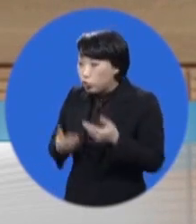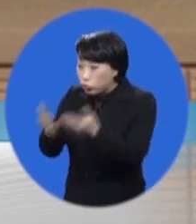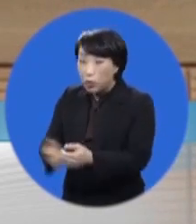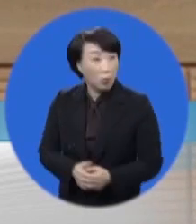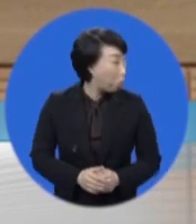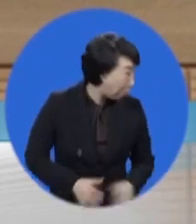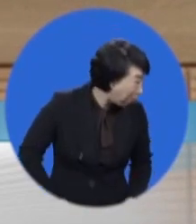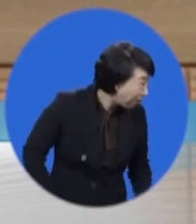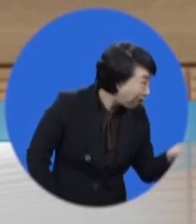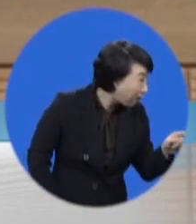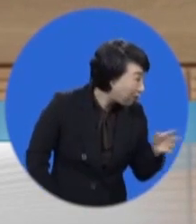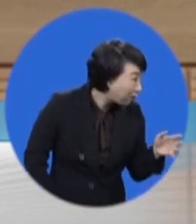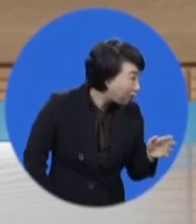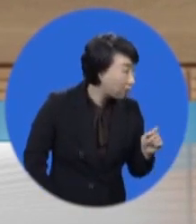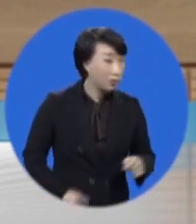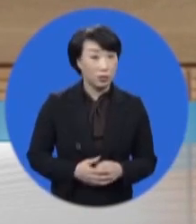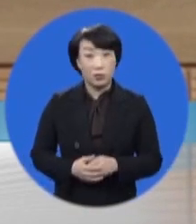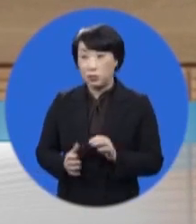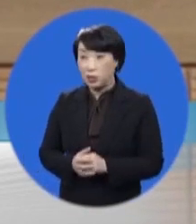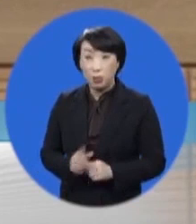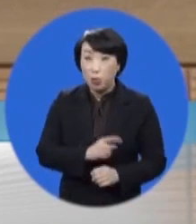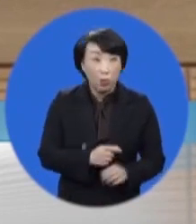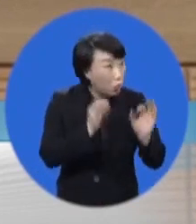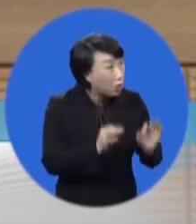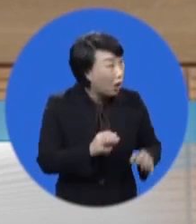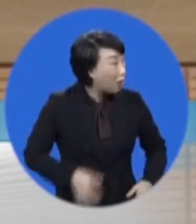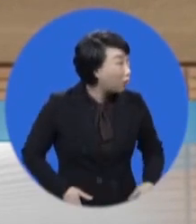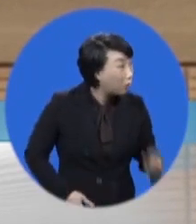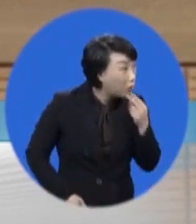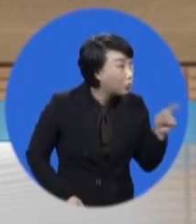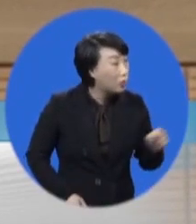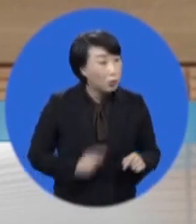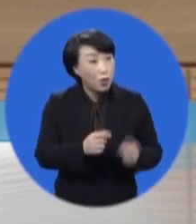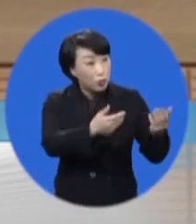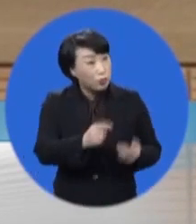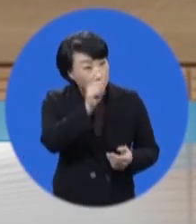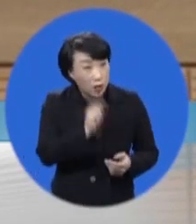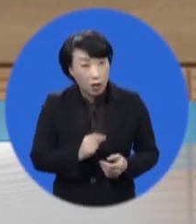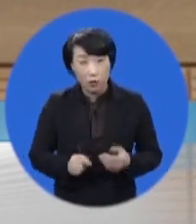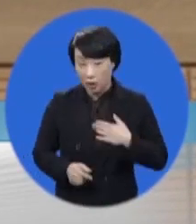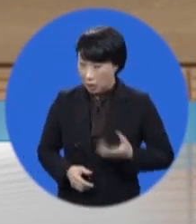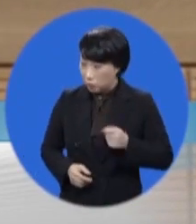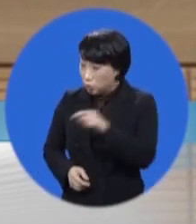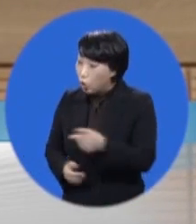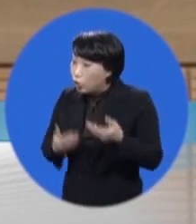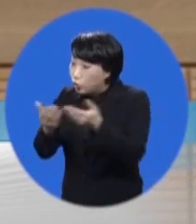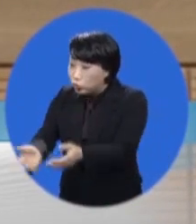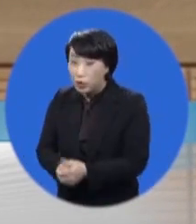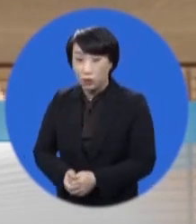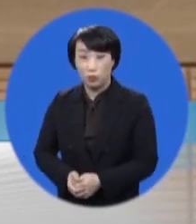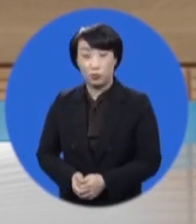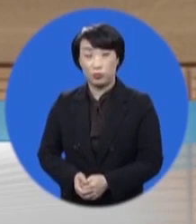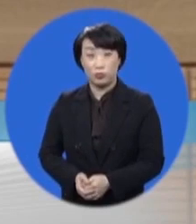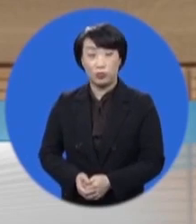그럼 아무것도 없는 거지가. 쳐다보니까 아무것도 없는데 뭘 주려고 네게 있는 걸 네게 주리니